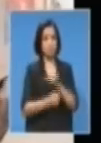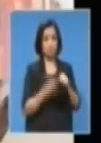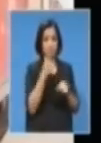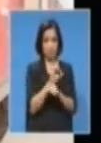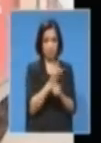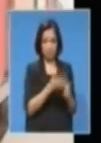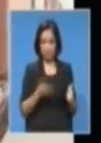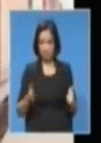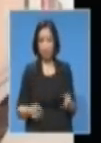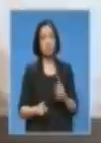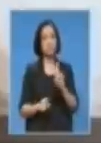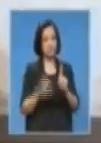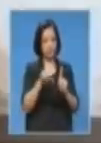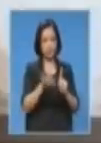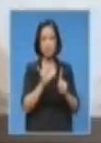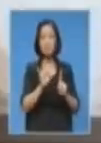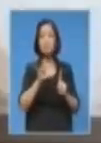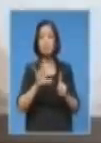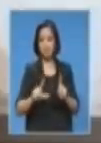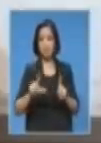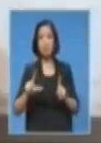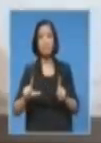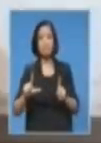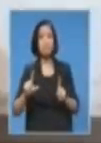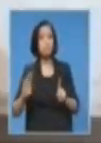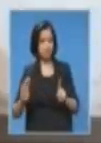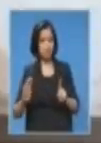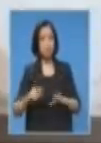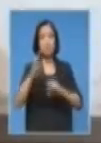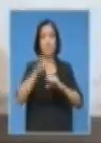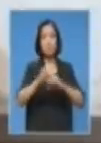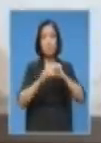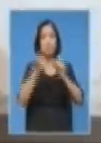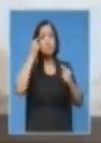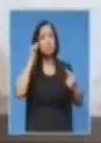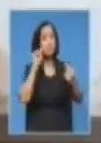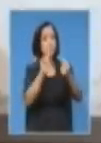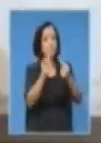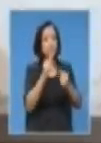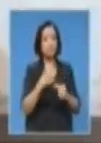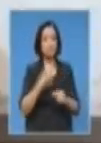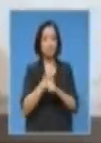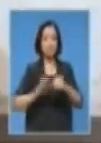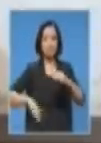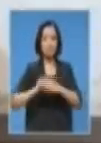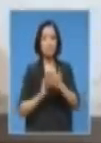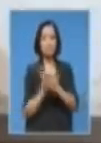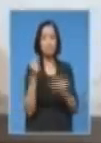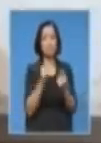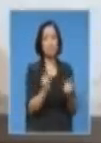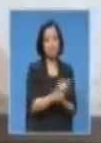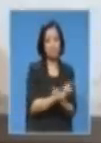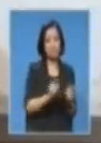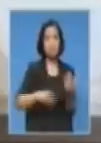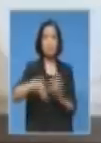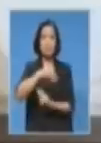มาณ 1.9 ล้านล้านบาทนะครับสำหรับโครงการนั้นมีเป้าหมายที่จะให้เกิดผลสัมฤทธิ์ทั้งทางด้านสังคมทางด้านเศรษฐกิ